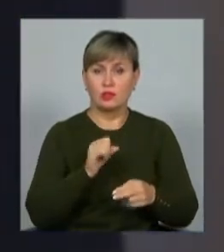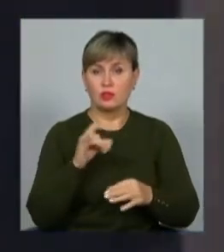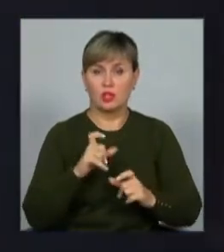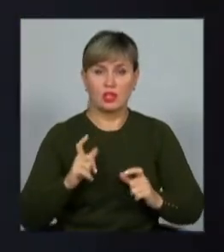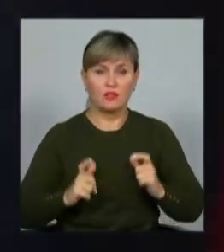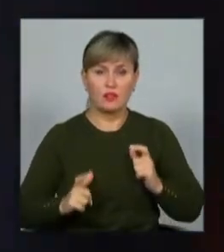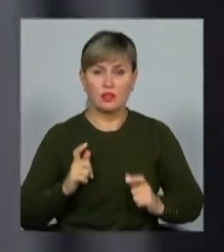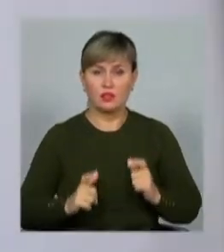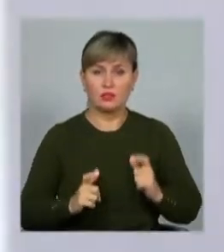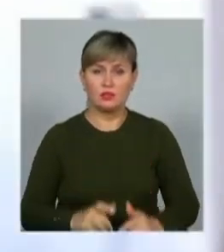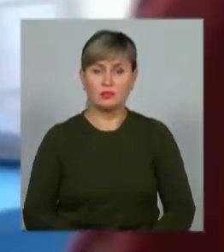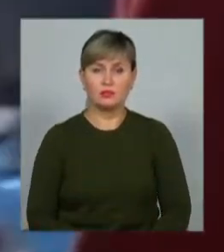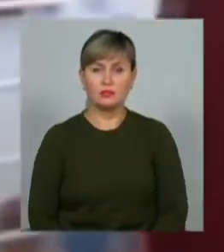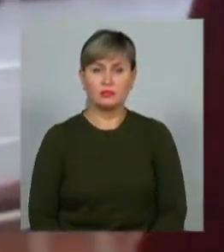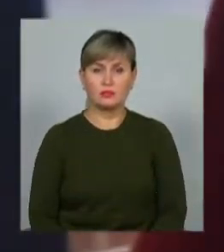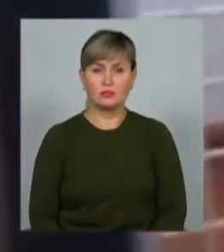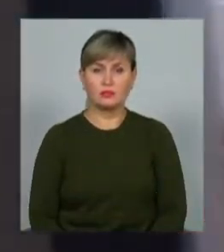ревности.